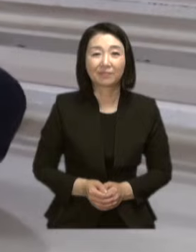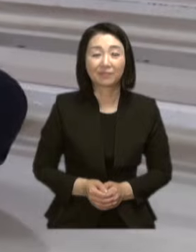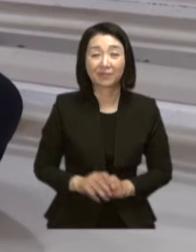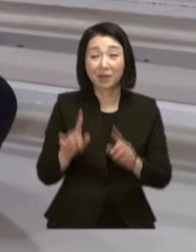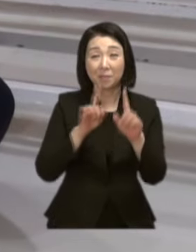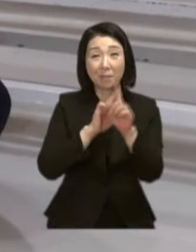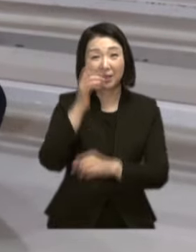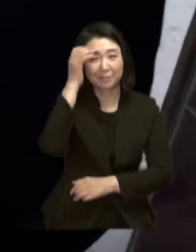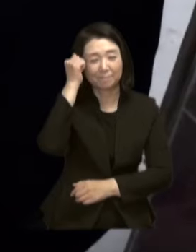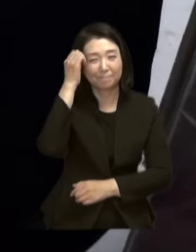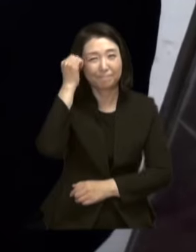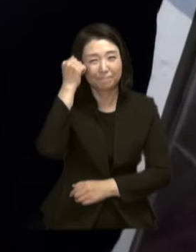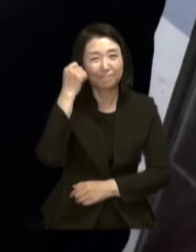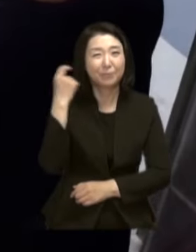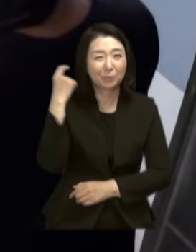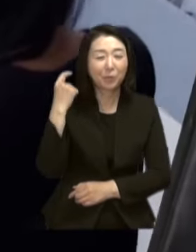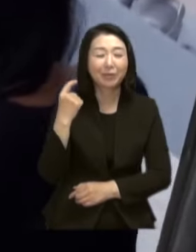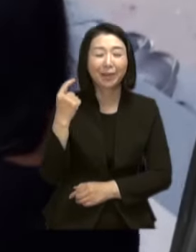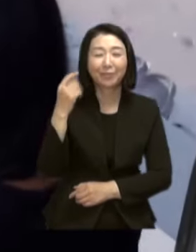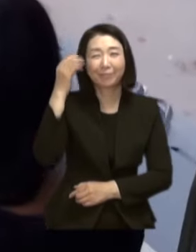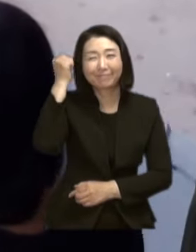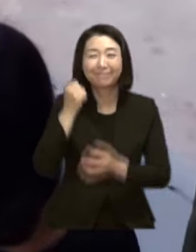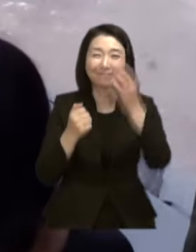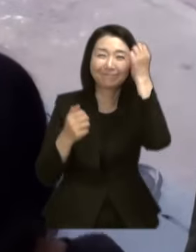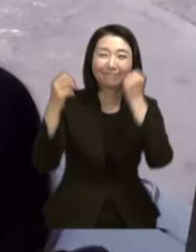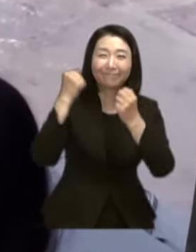말씀을 외우는 소리가 곳곳에서 울려 퍼진다.